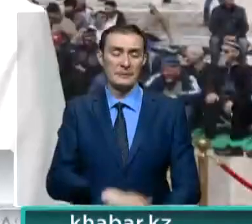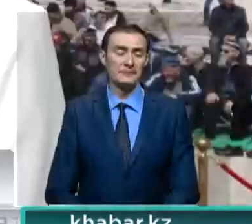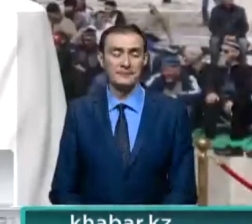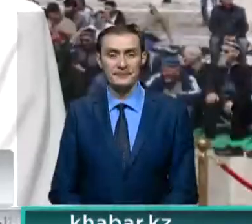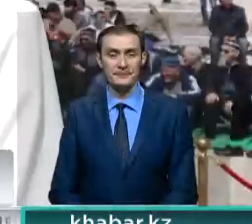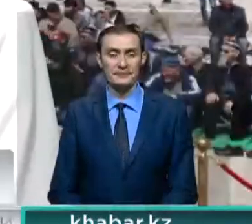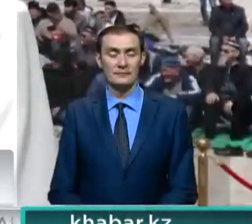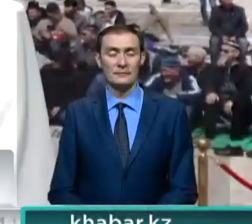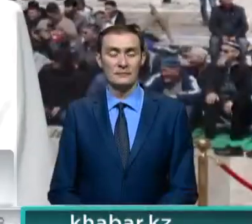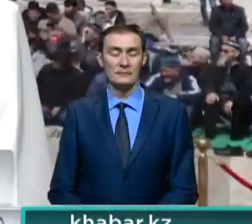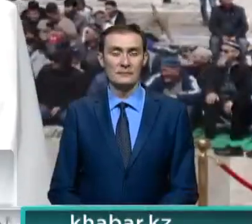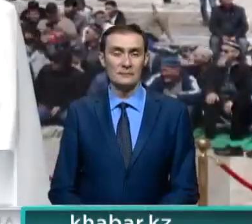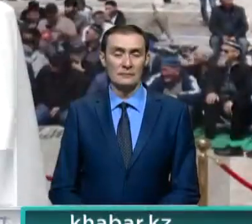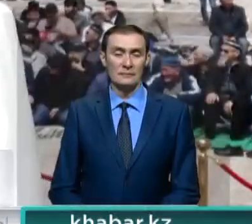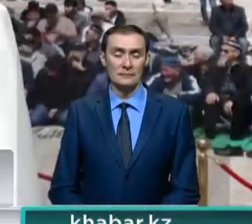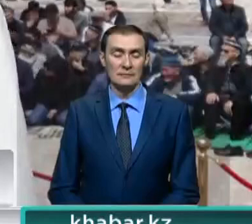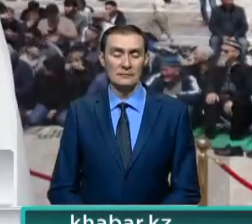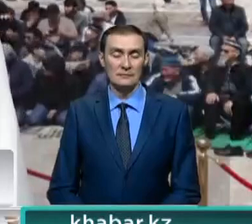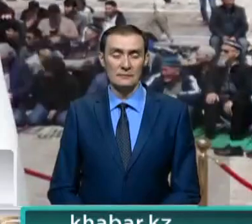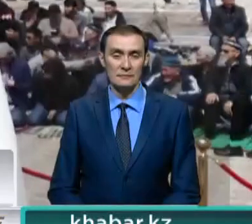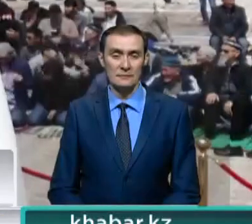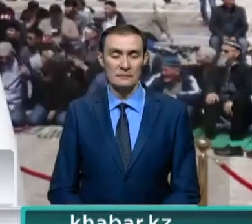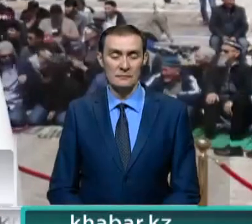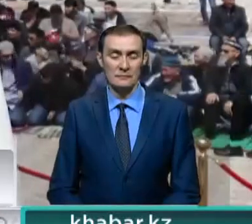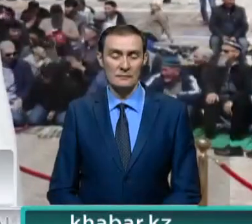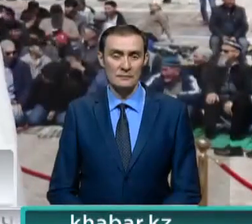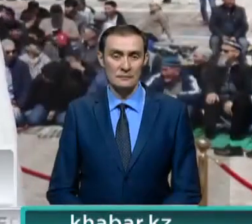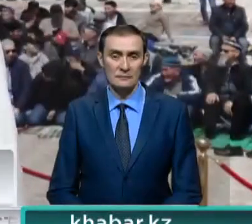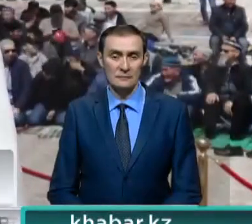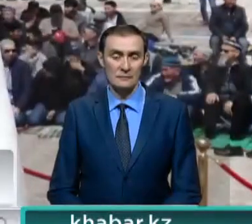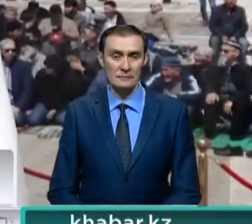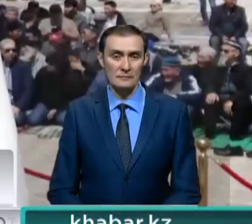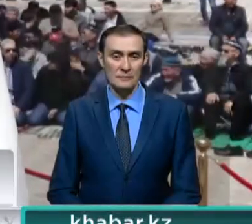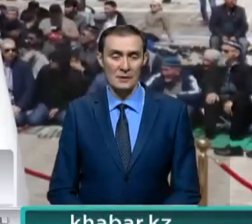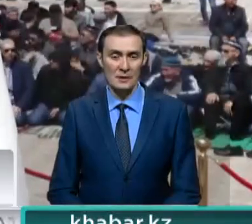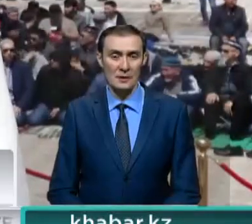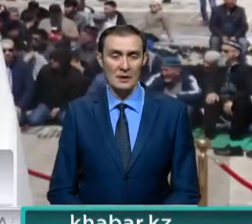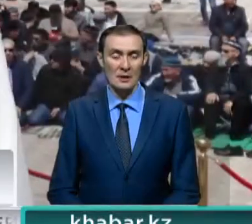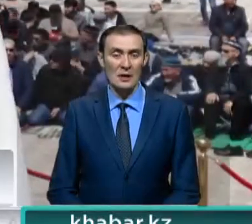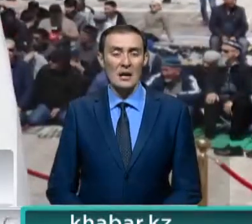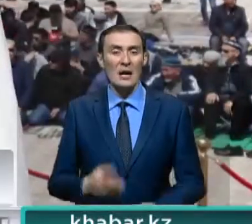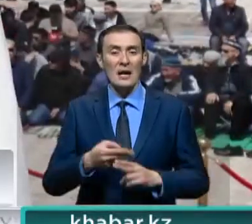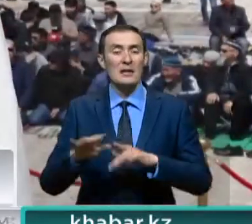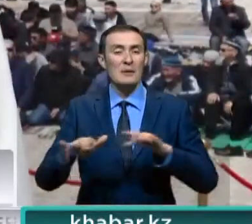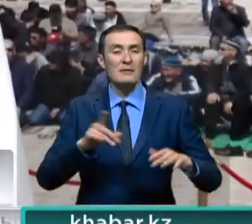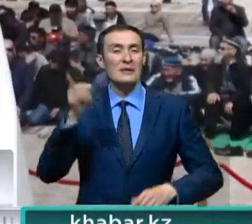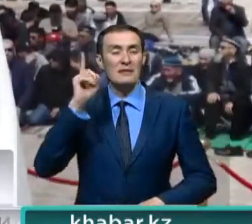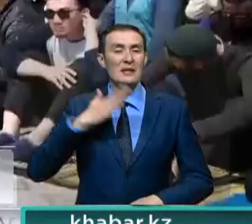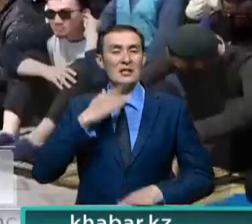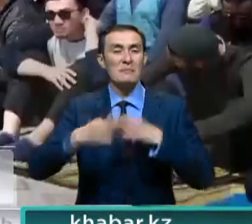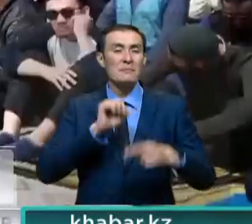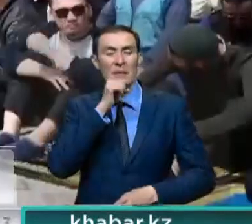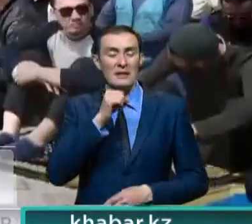Алладан жауын тілесек, берекел жауын жаса, жеріміз берекеттеніп. Тастатык – древний обряд. Еще наши